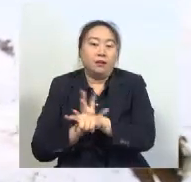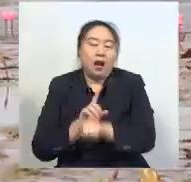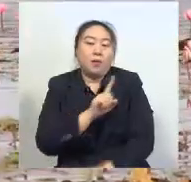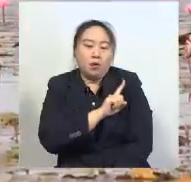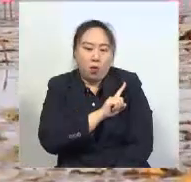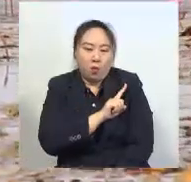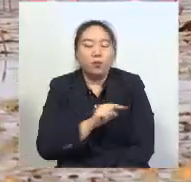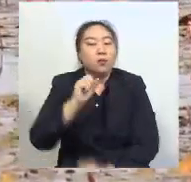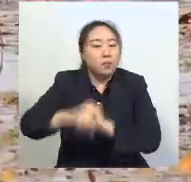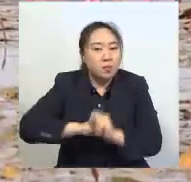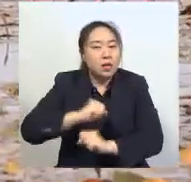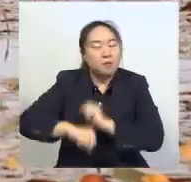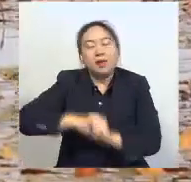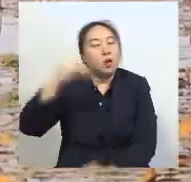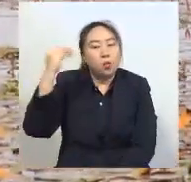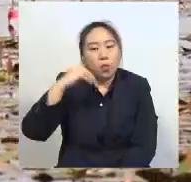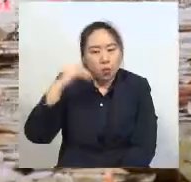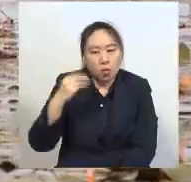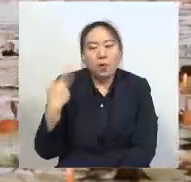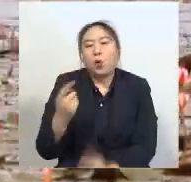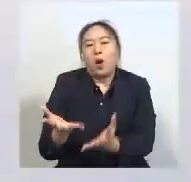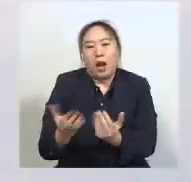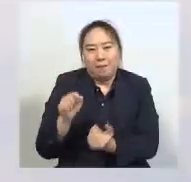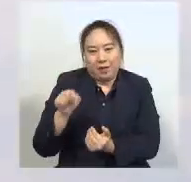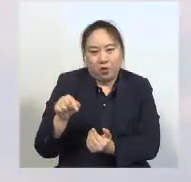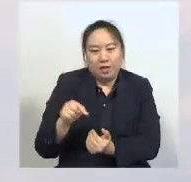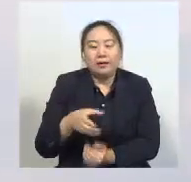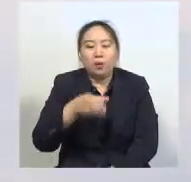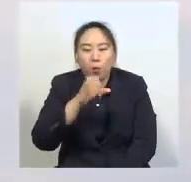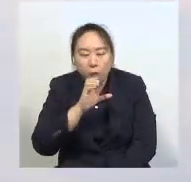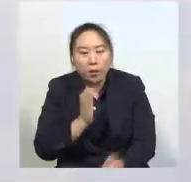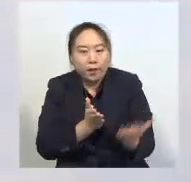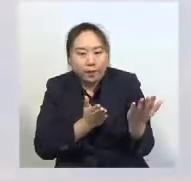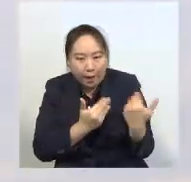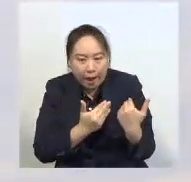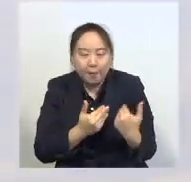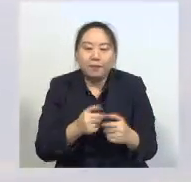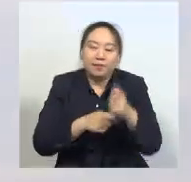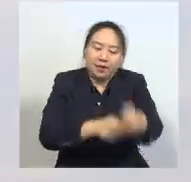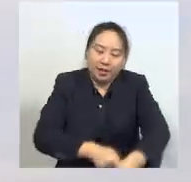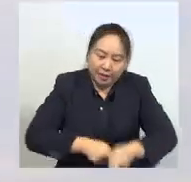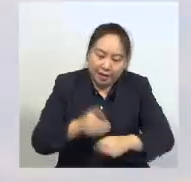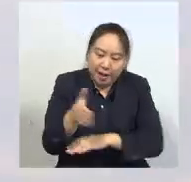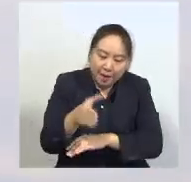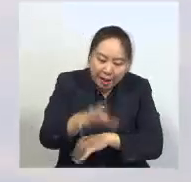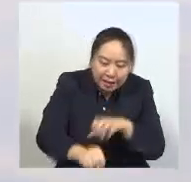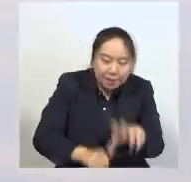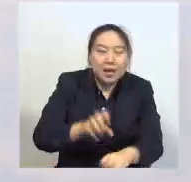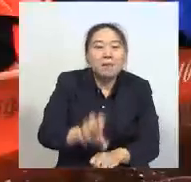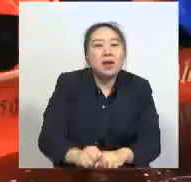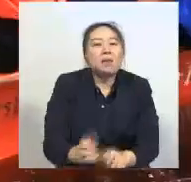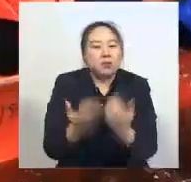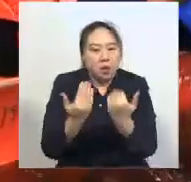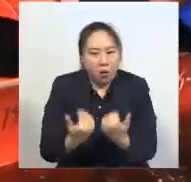างก็ได้ใช้ประโยชน์ร่วมกันทั้งการอุปโภคบริโภคทำการเกษตรและหาปลาดังนั้นเมื่อจะต้องเปิดให้เป็นแ